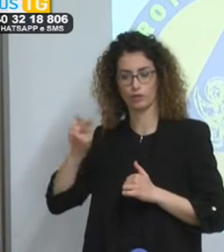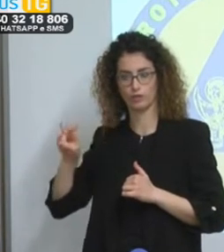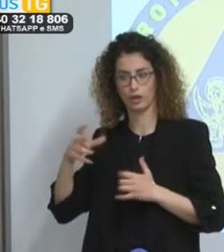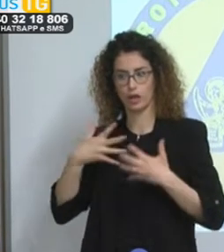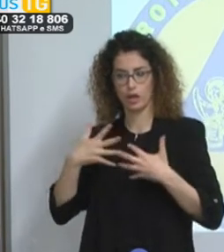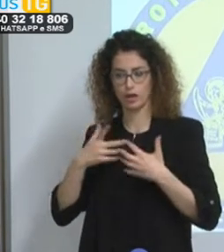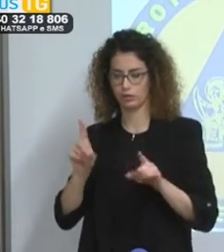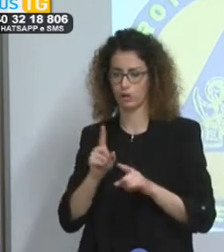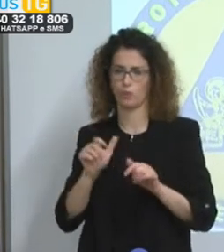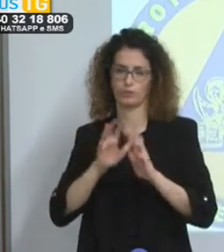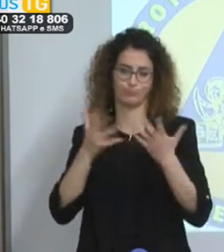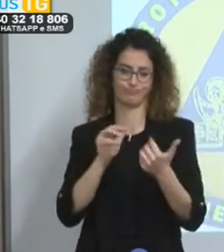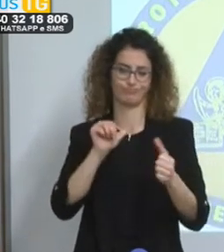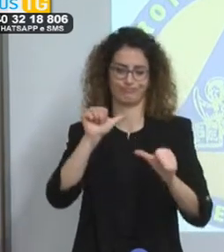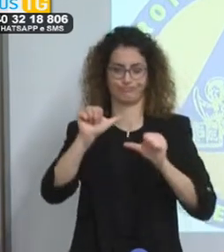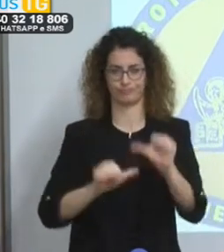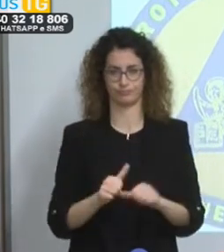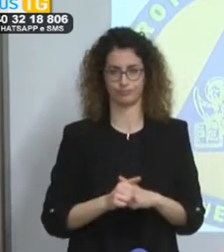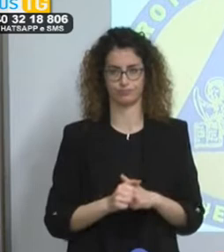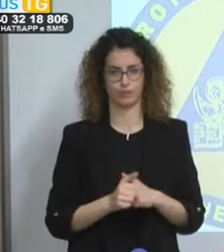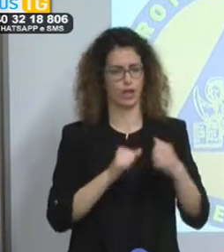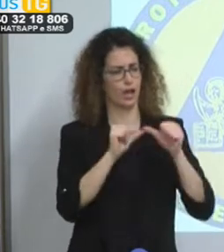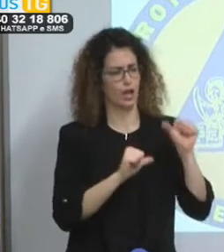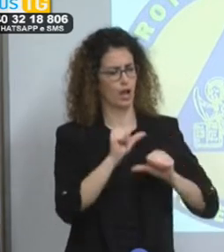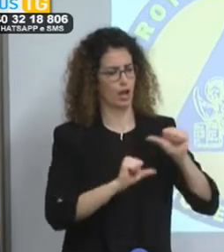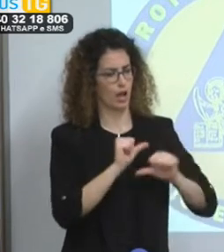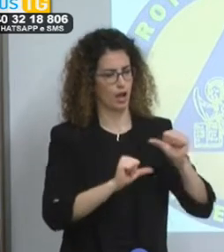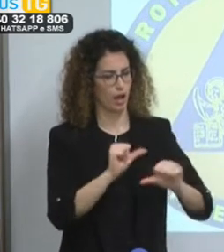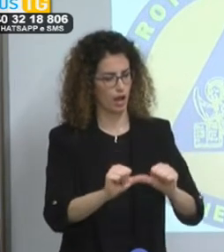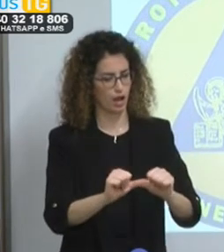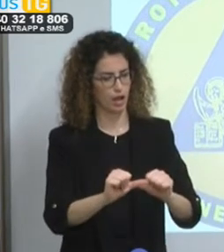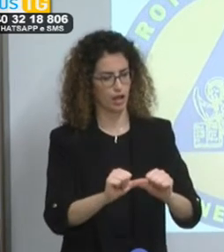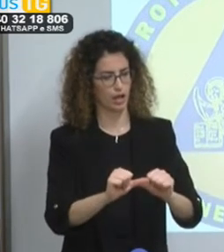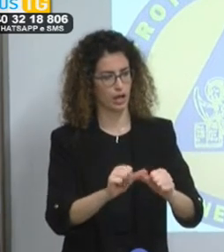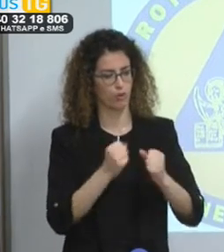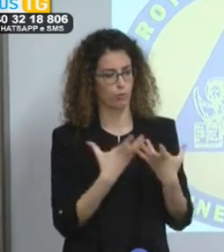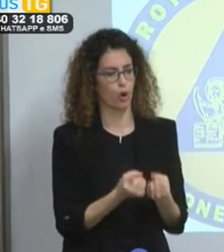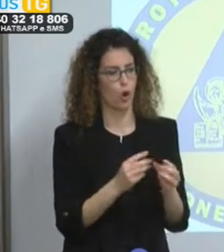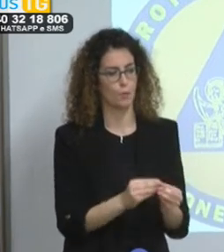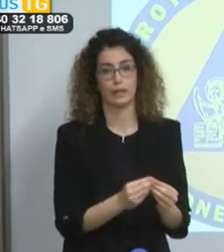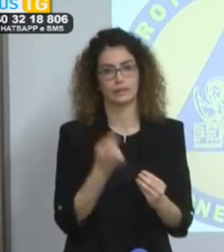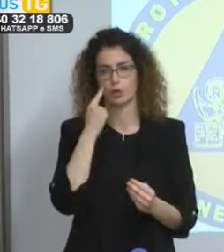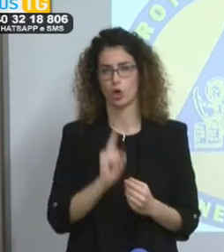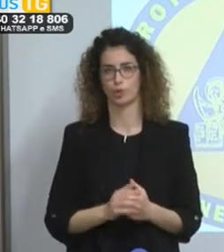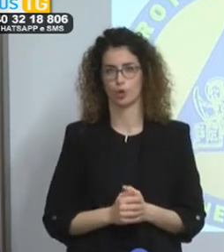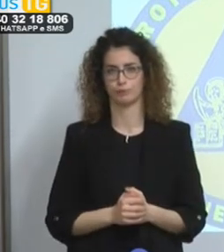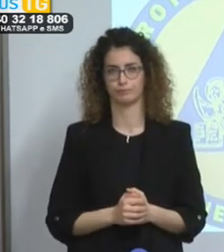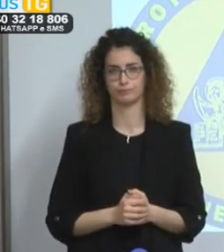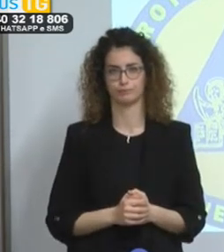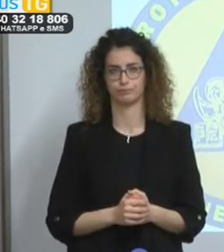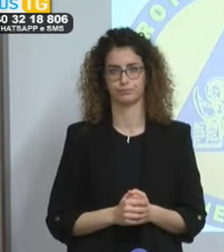Perché è cambiato un po' il mondo rispetto al Covid. Ma tutti questi cambiamenti come potrebbero essere concretizzati? Non te lo so dire.